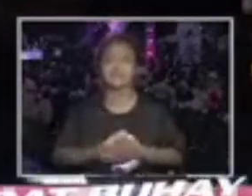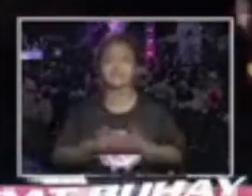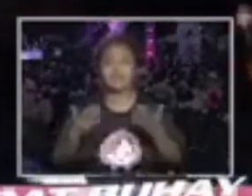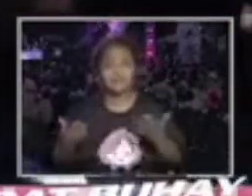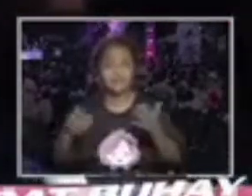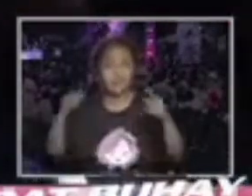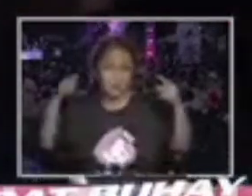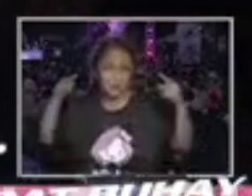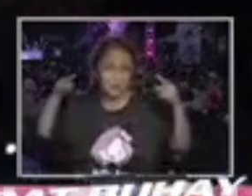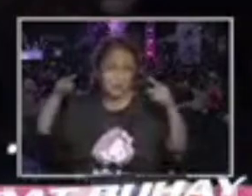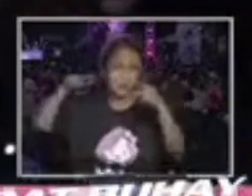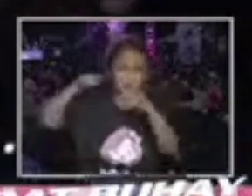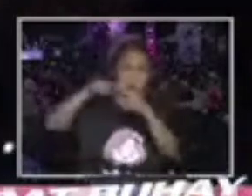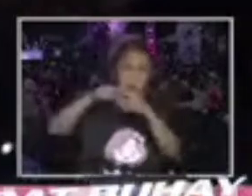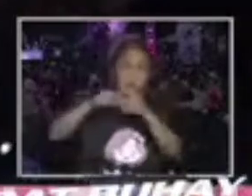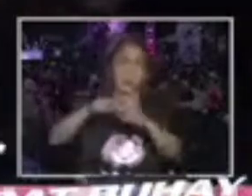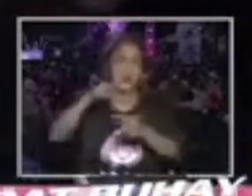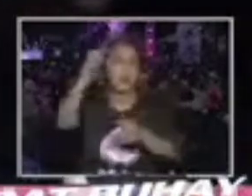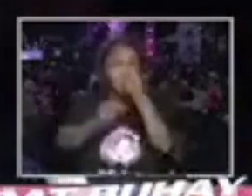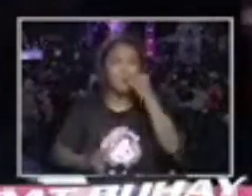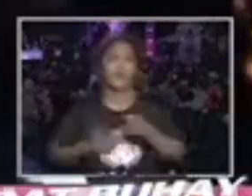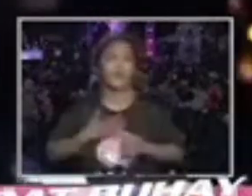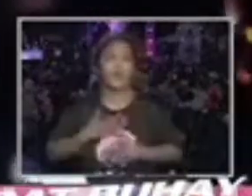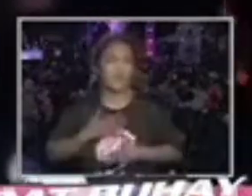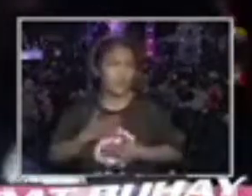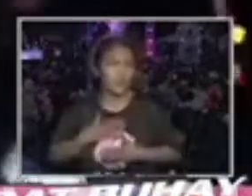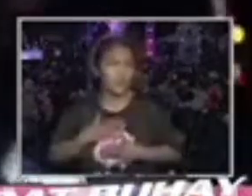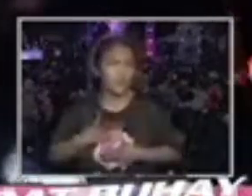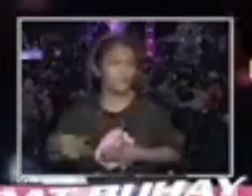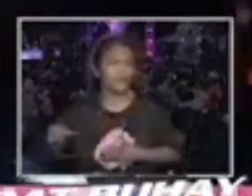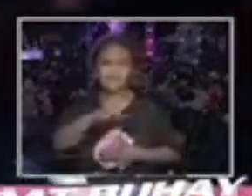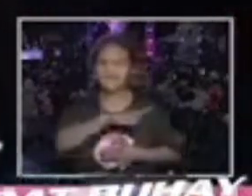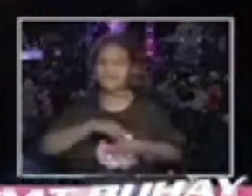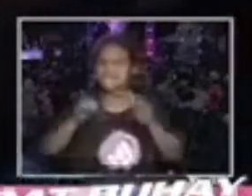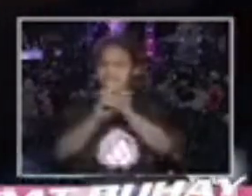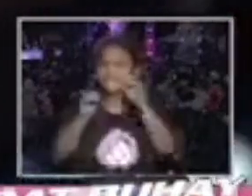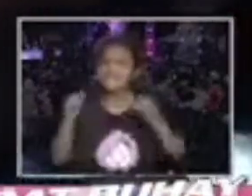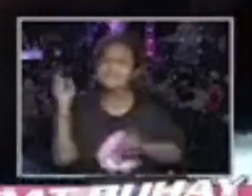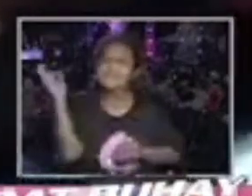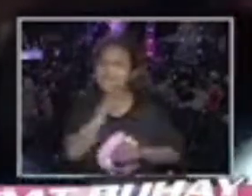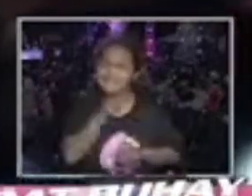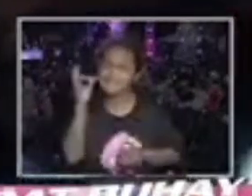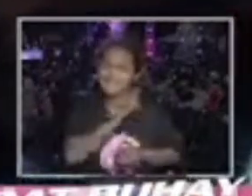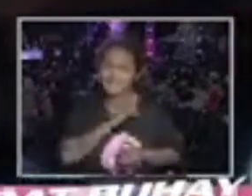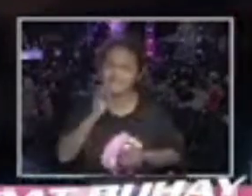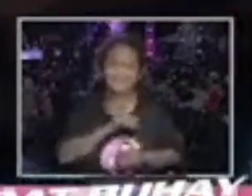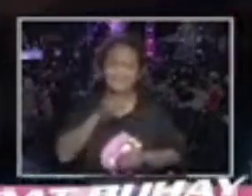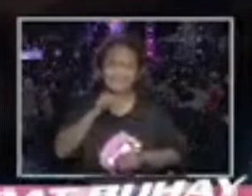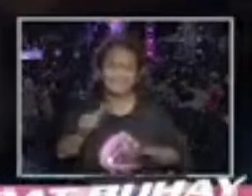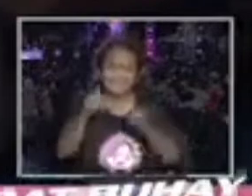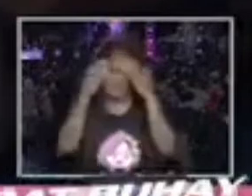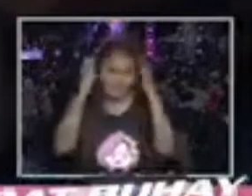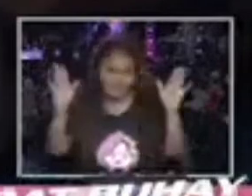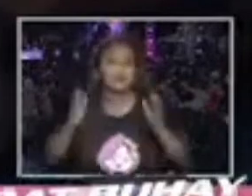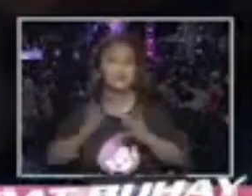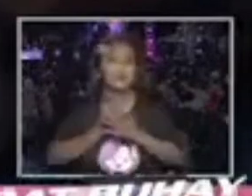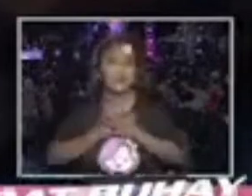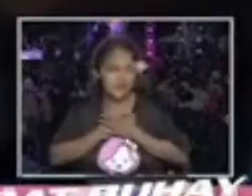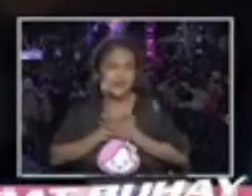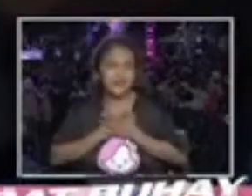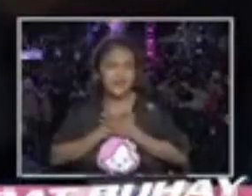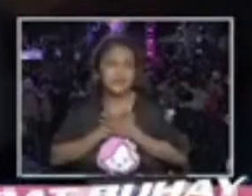Hanggang sa huli nating hininga, walang Pilipinong hindi marunong magmahal.